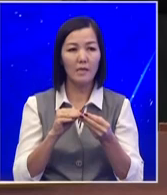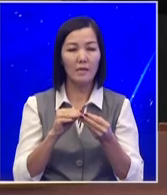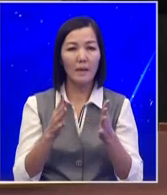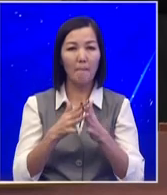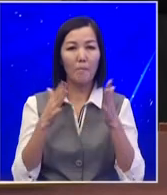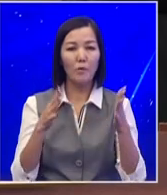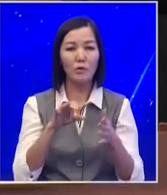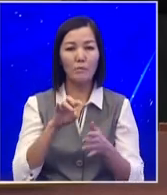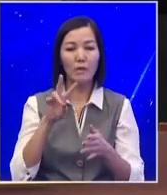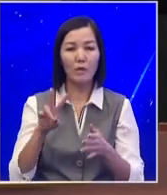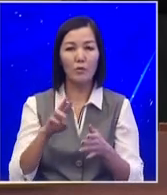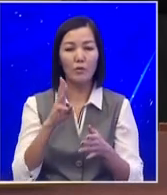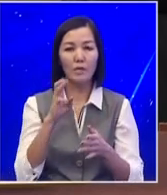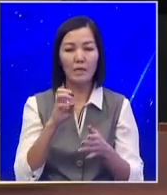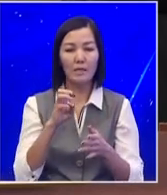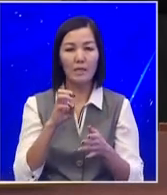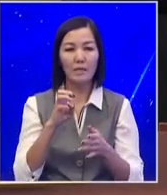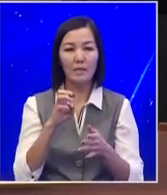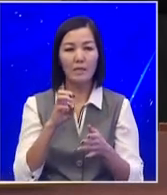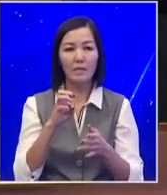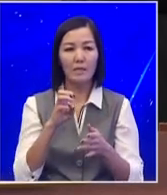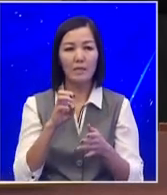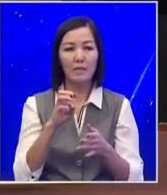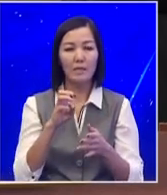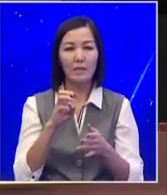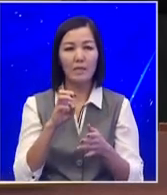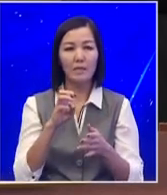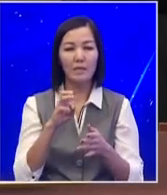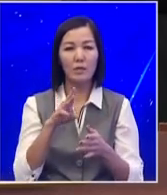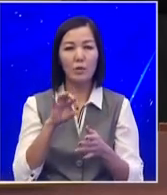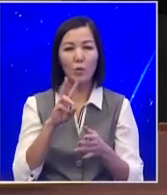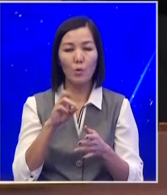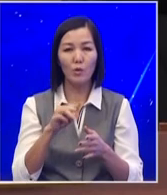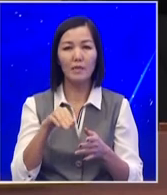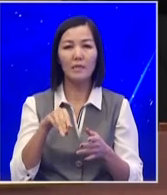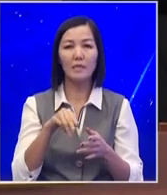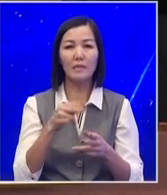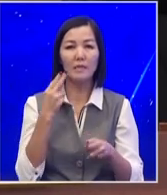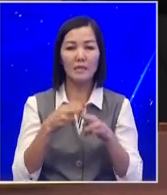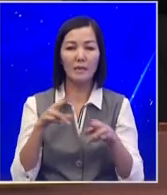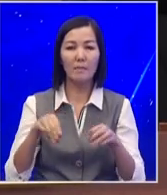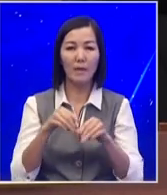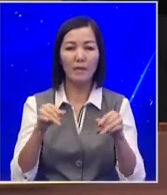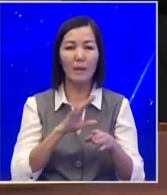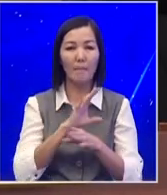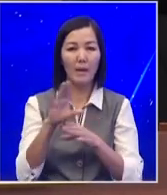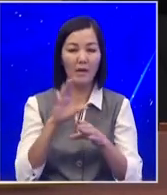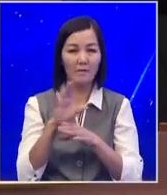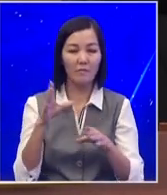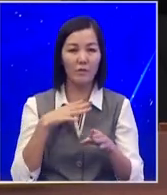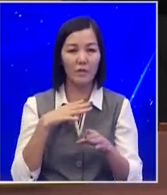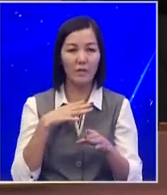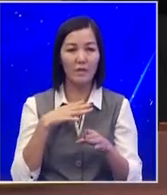больше миллиона, 1 300 000, да, кажется, тонн цемента производит. Сюда именно